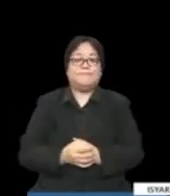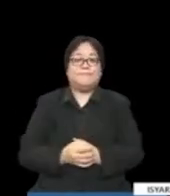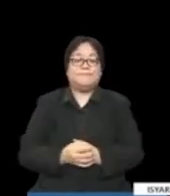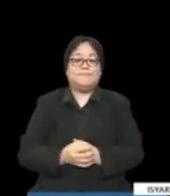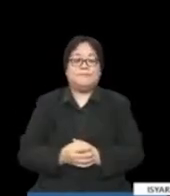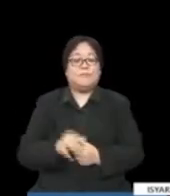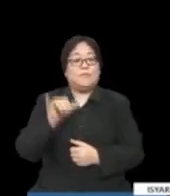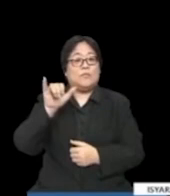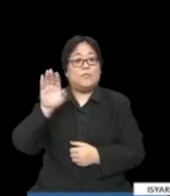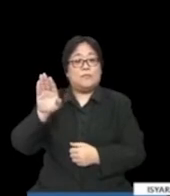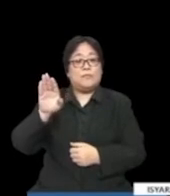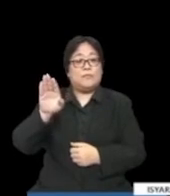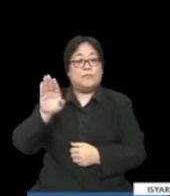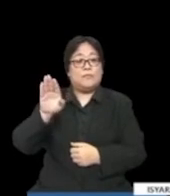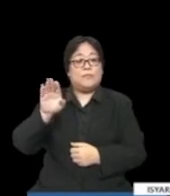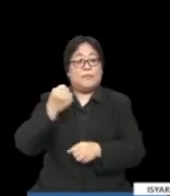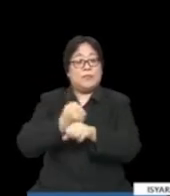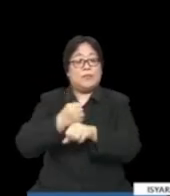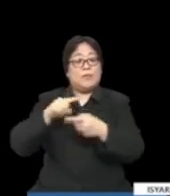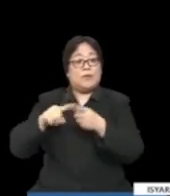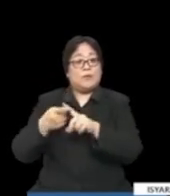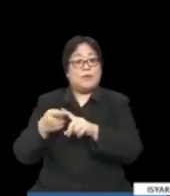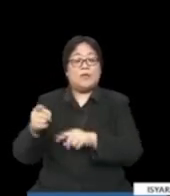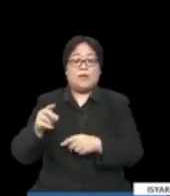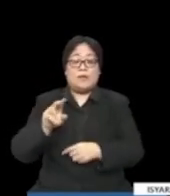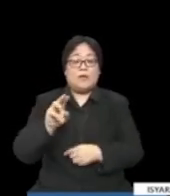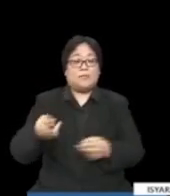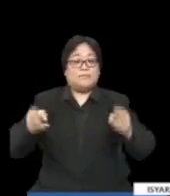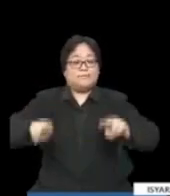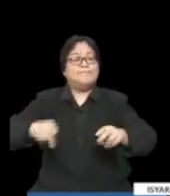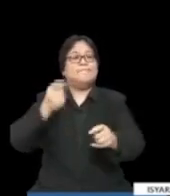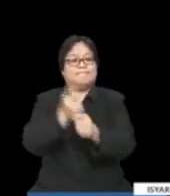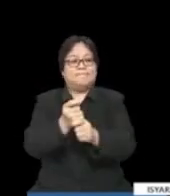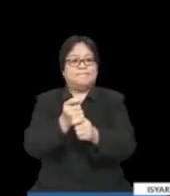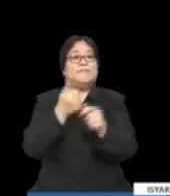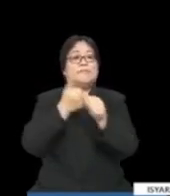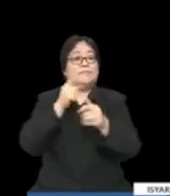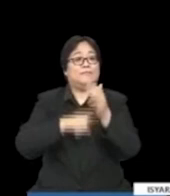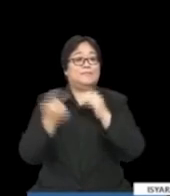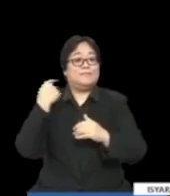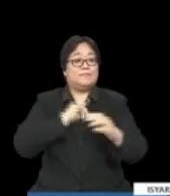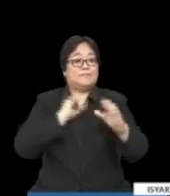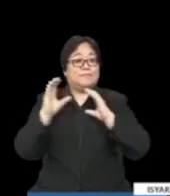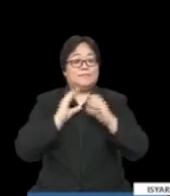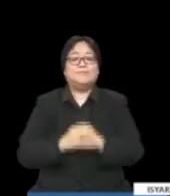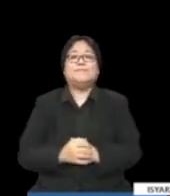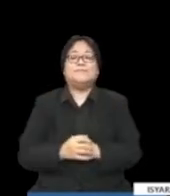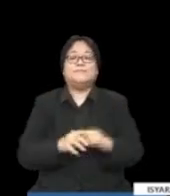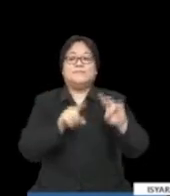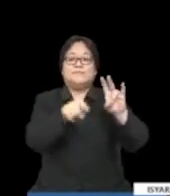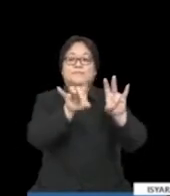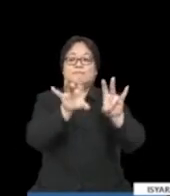untuk makluman Yang Berhormat Batu Kawan, memorandum telah menetapkan seperti yang saya sebut tadi,